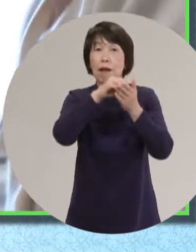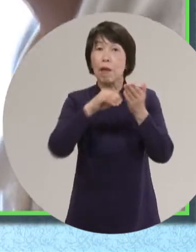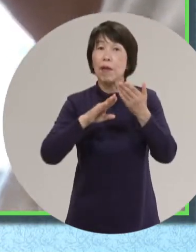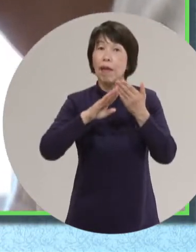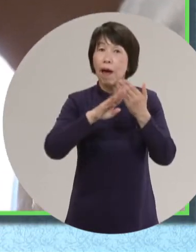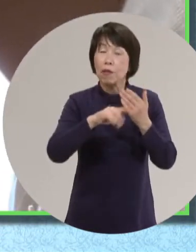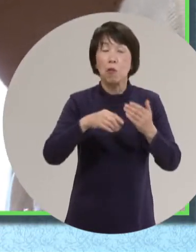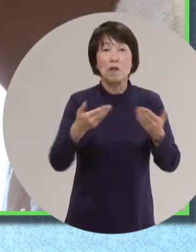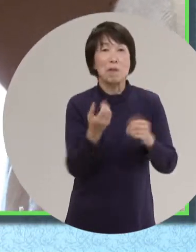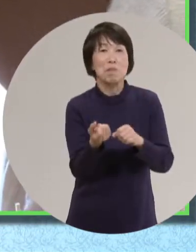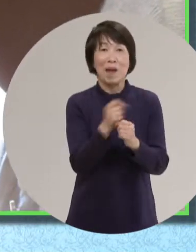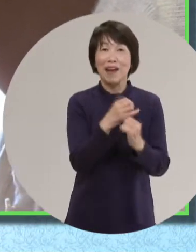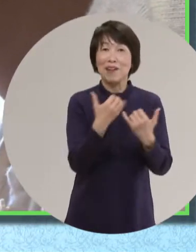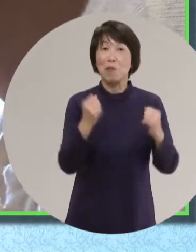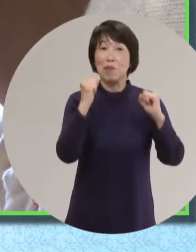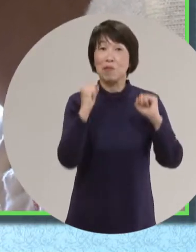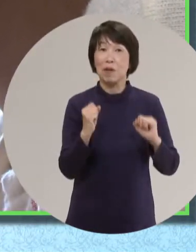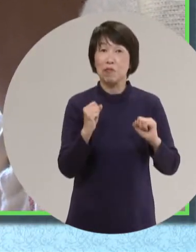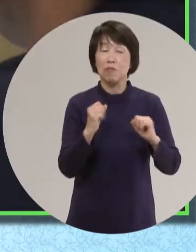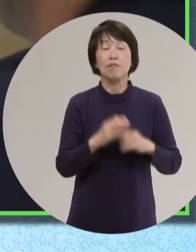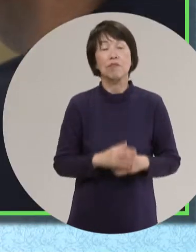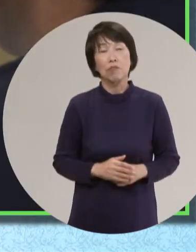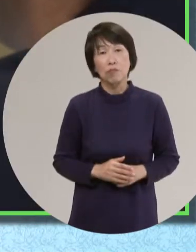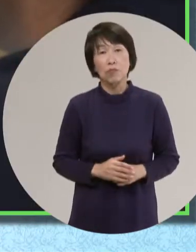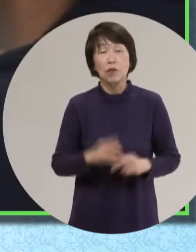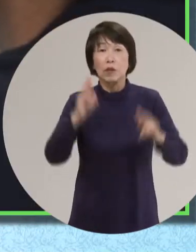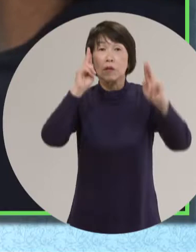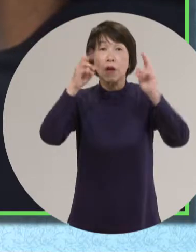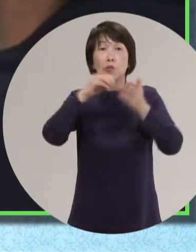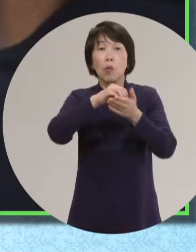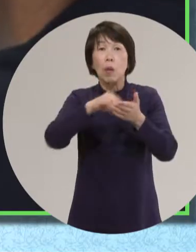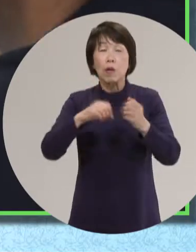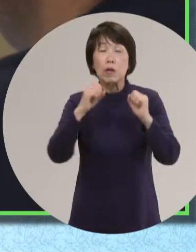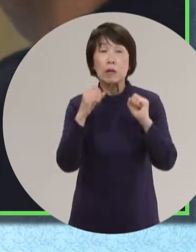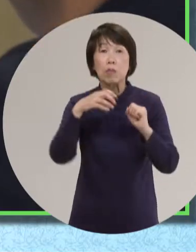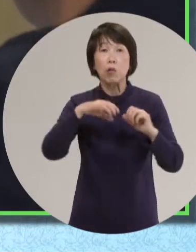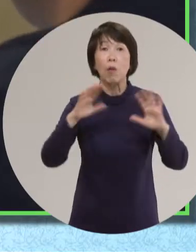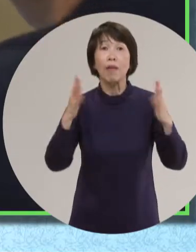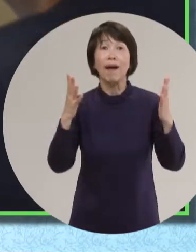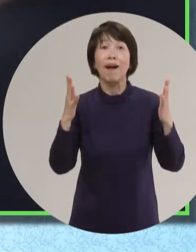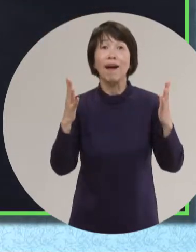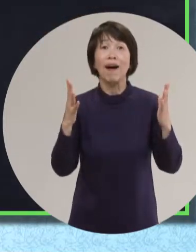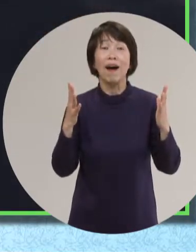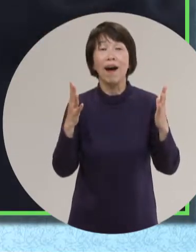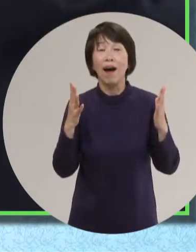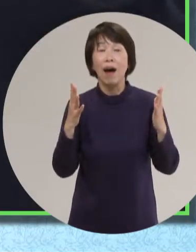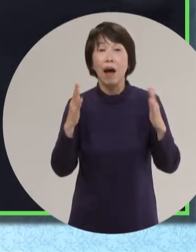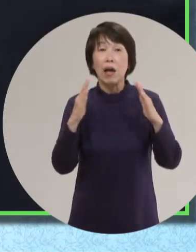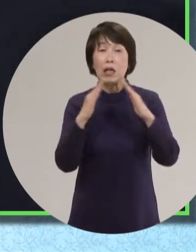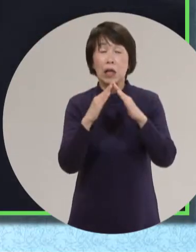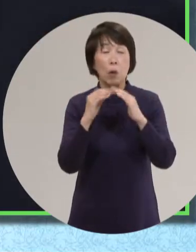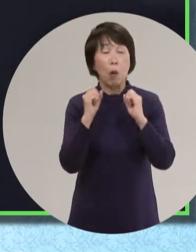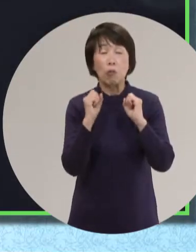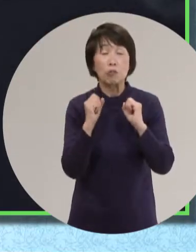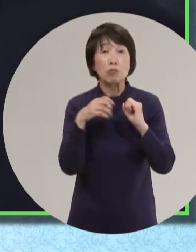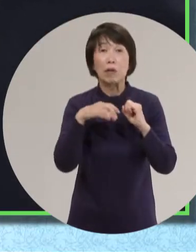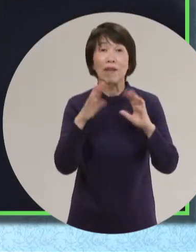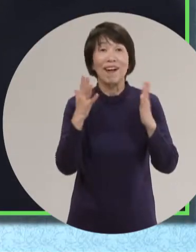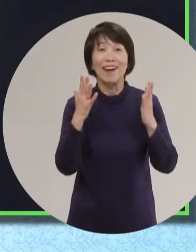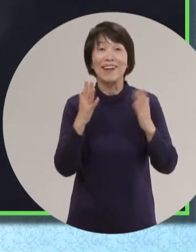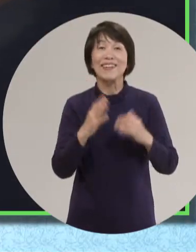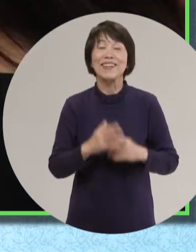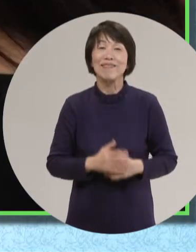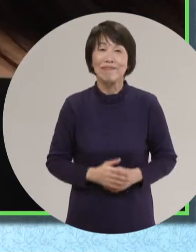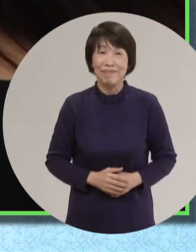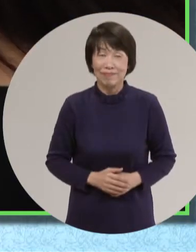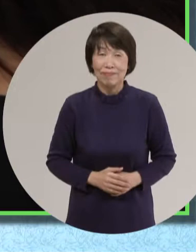に起業したこんな方も。 会社辞めちゃうと居場所がないんですね。家では全く居場所